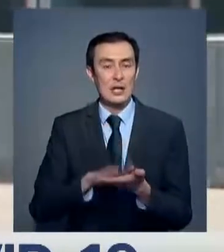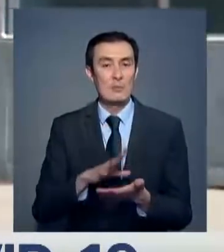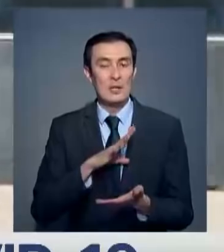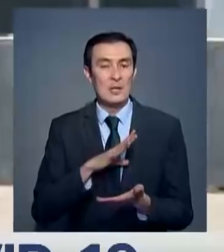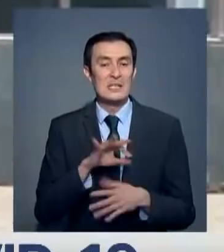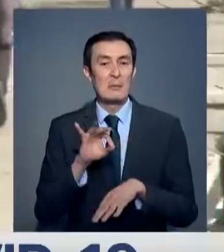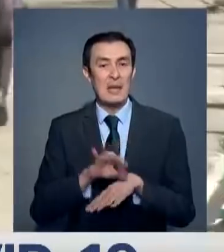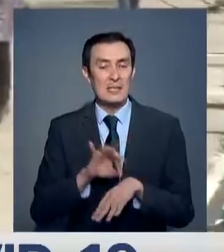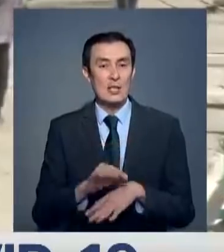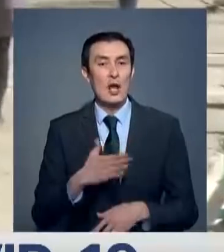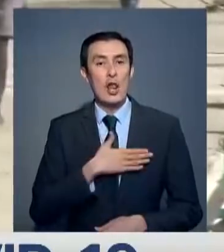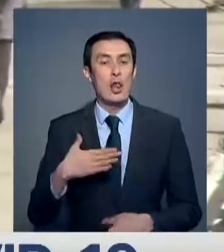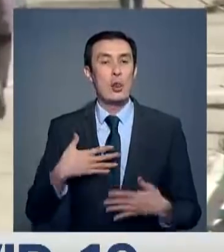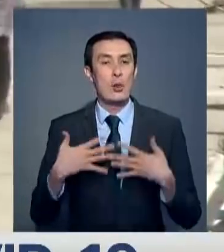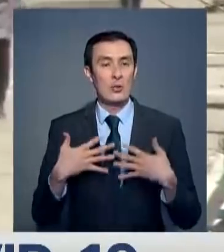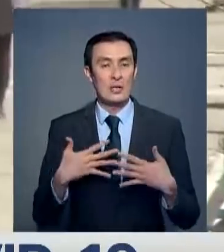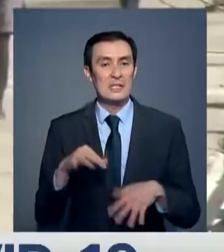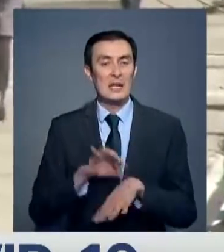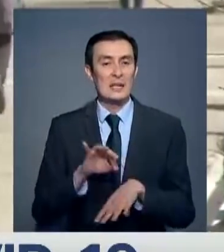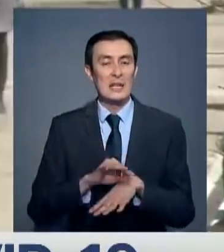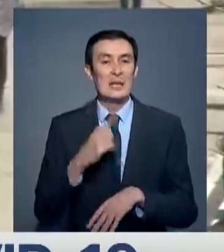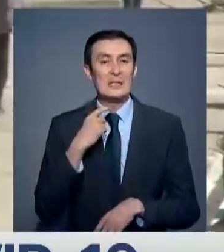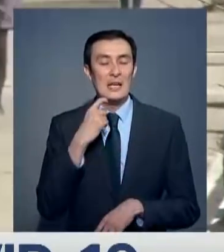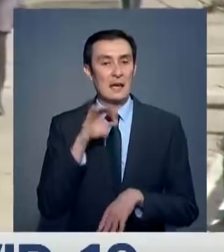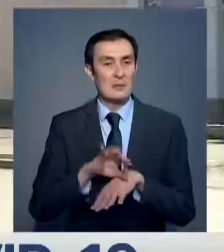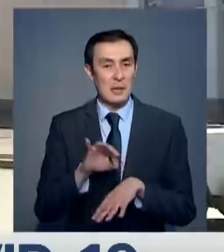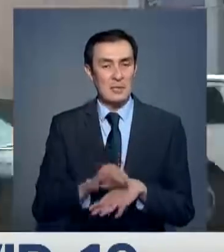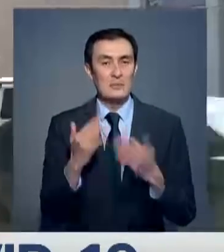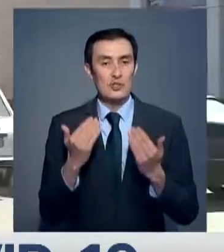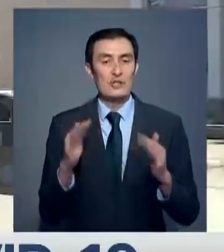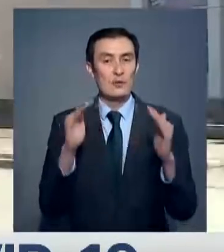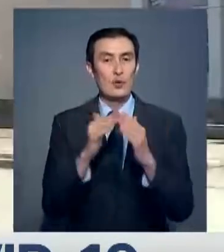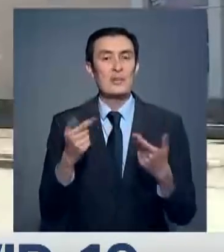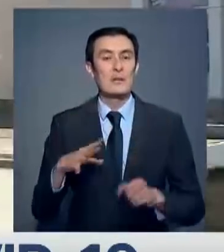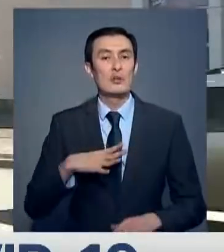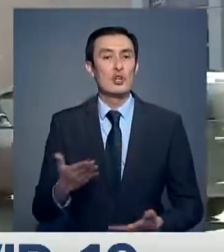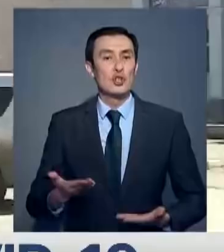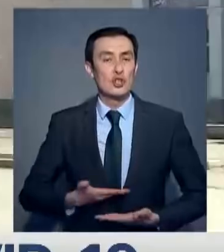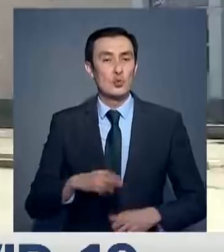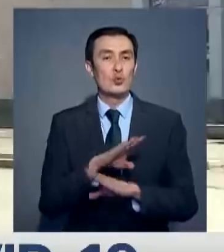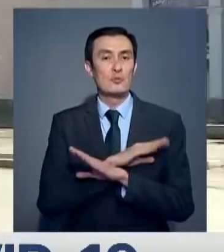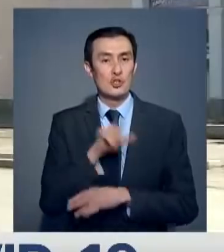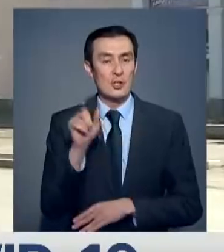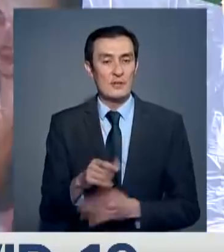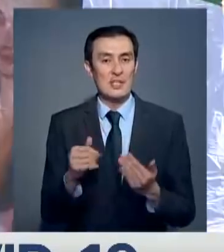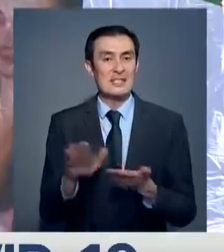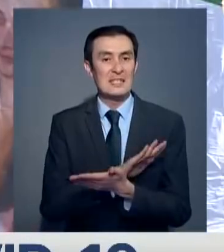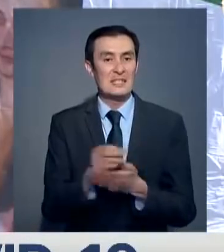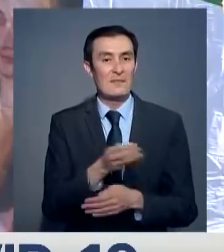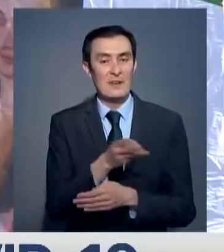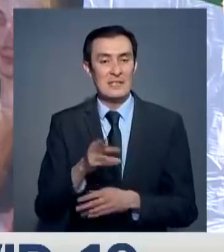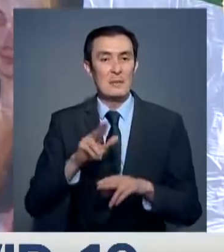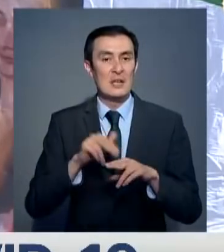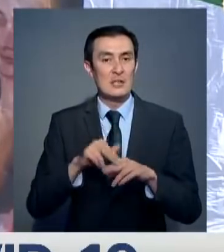учете из-за болезни легких и страдал сахарным диабетом сейчас в доме где жил умерший идет дезинфекция полицейские